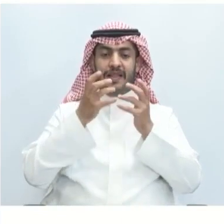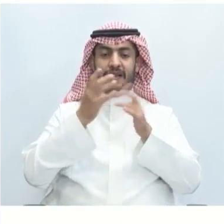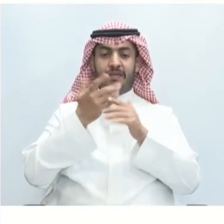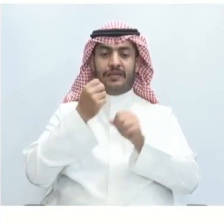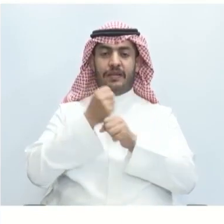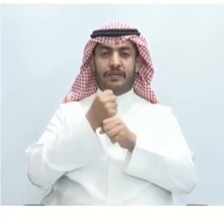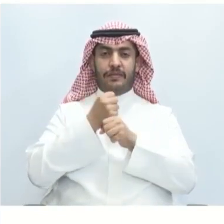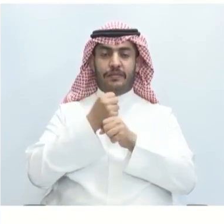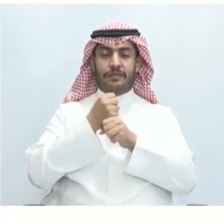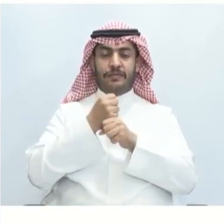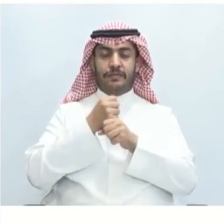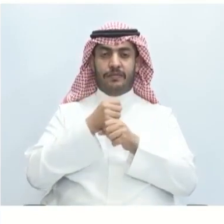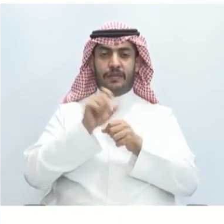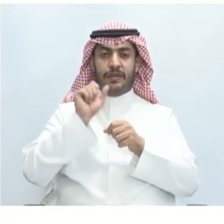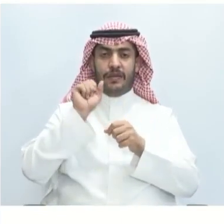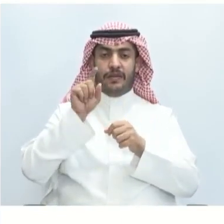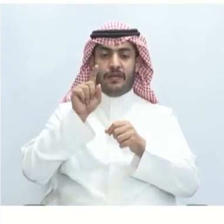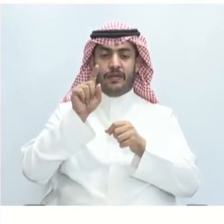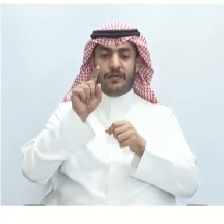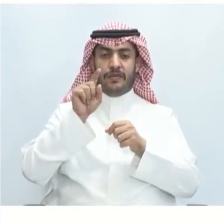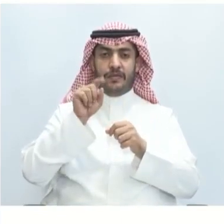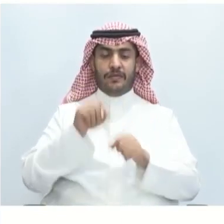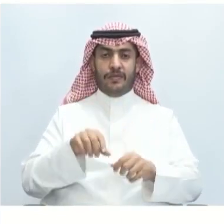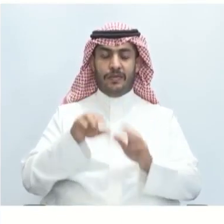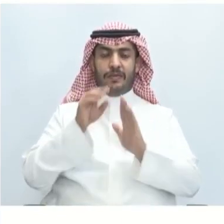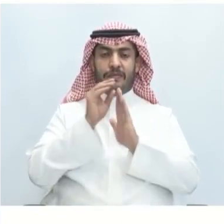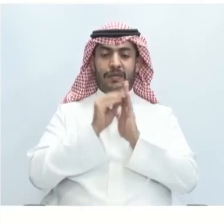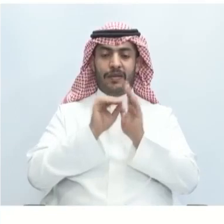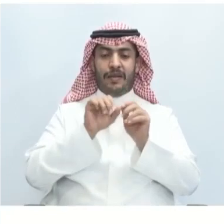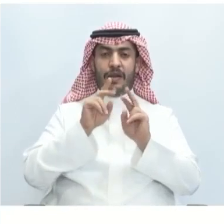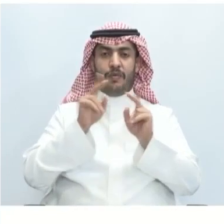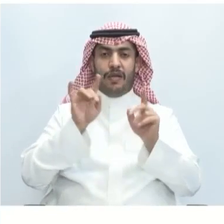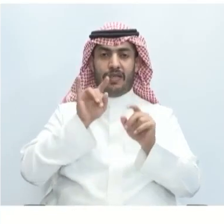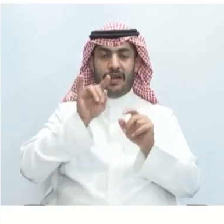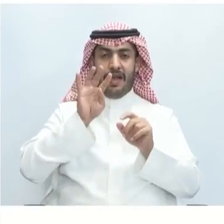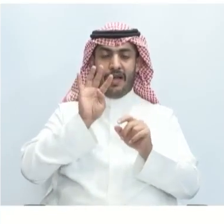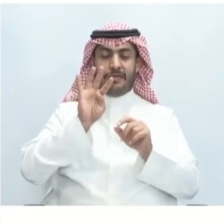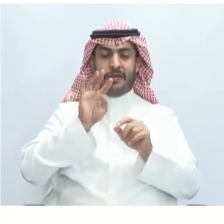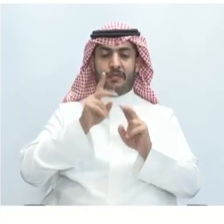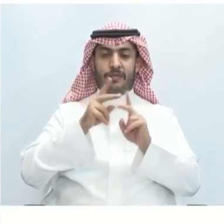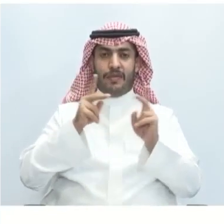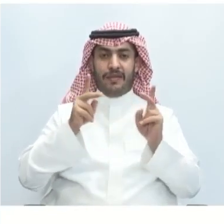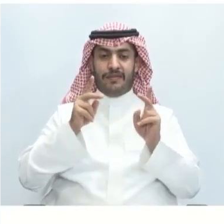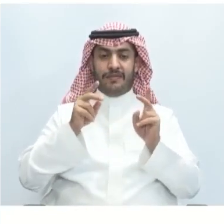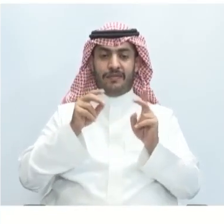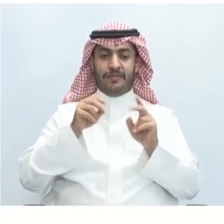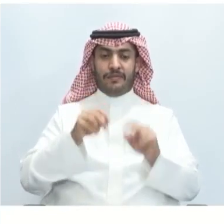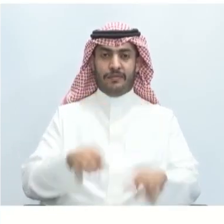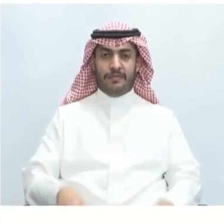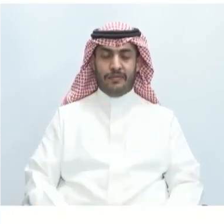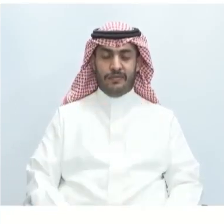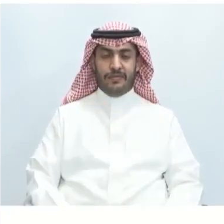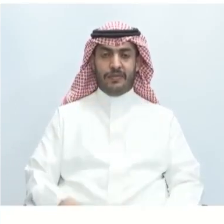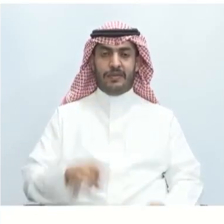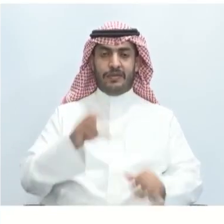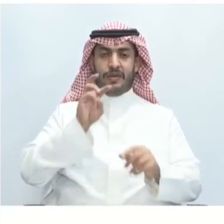كي تستخدمها اولا بيانات عن انواع الطائرات الاربعه المختلفه ضمن